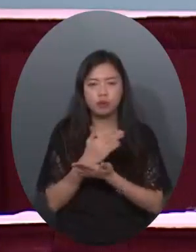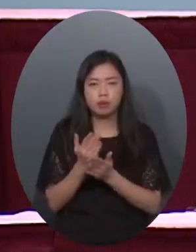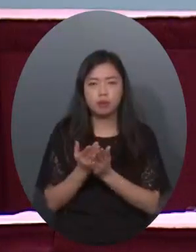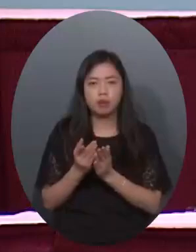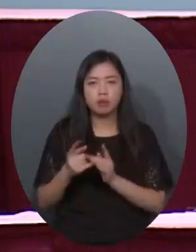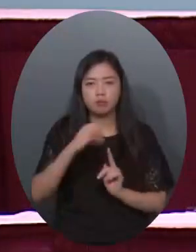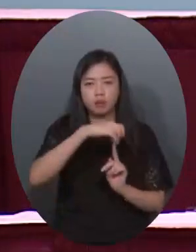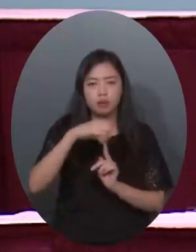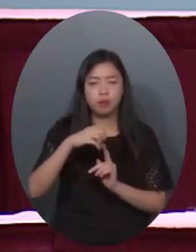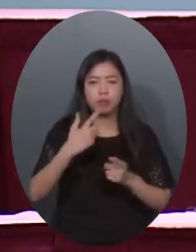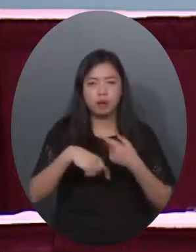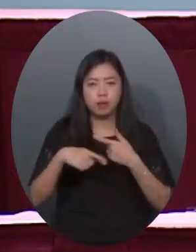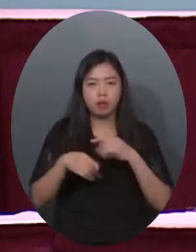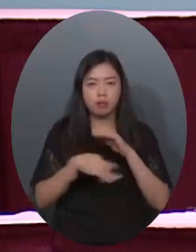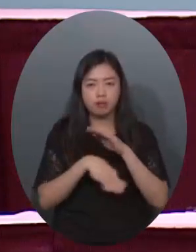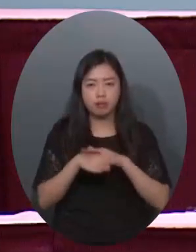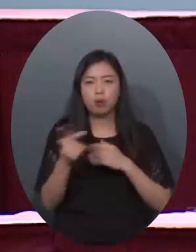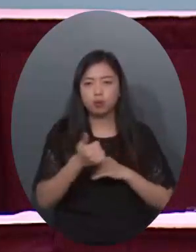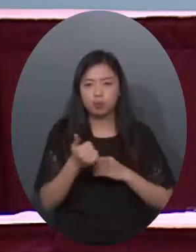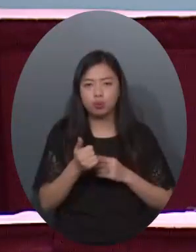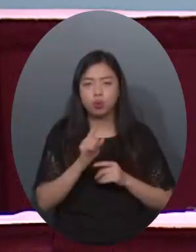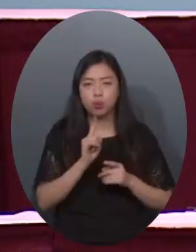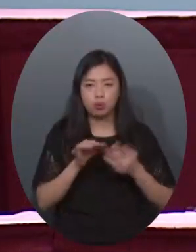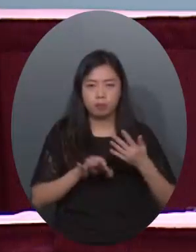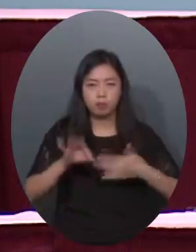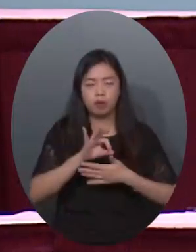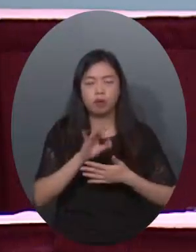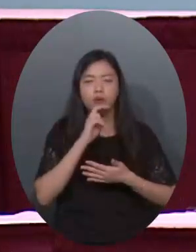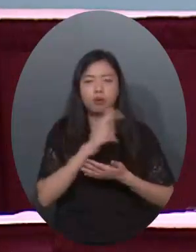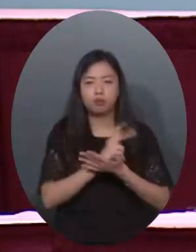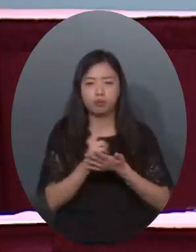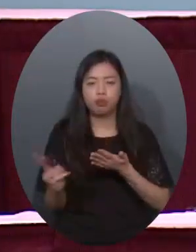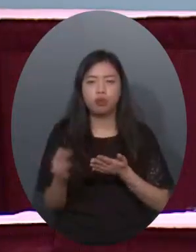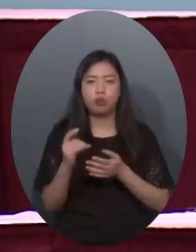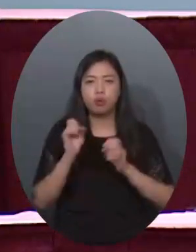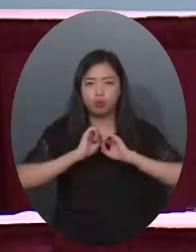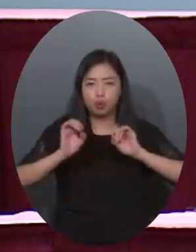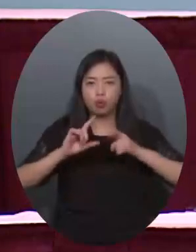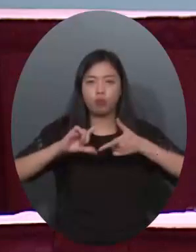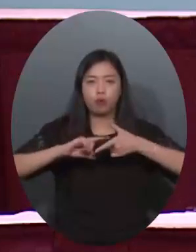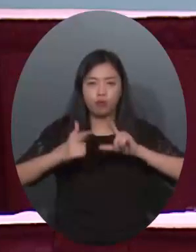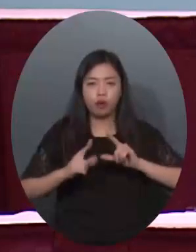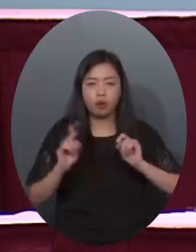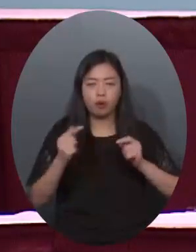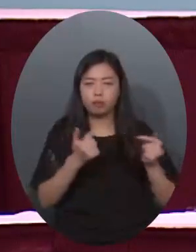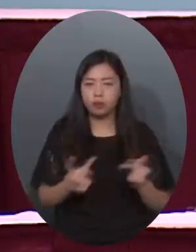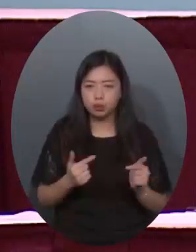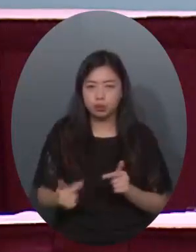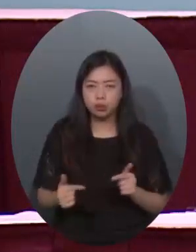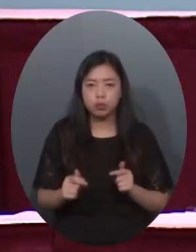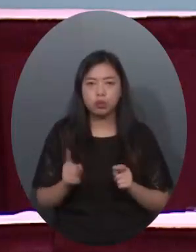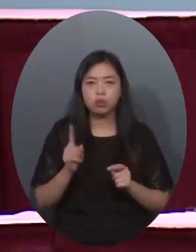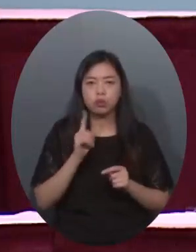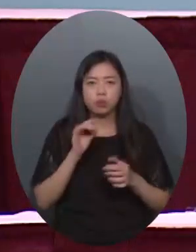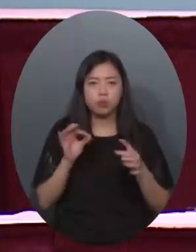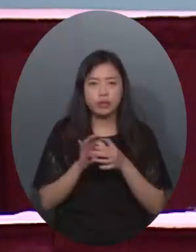站零售商店，以及先進多樣化的廣告模式及不斷提升電訊網絡